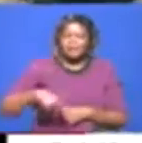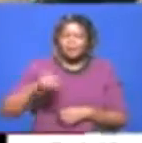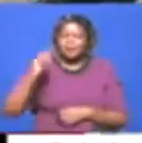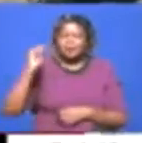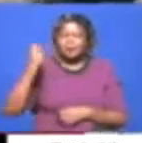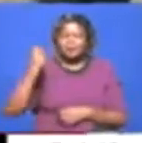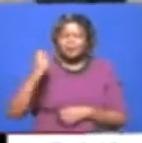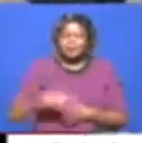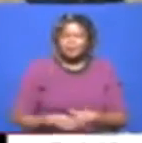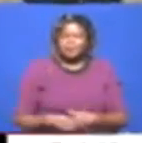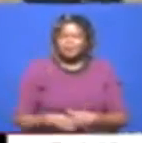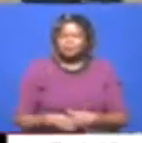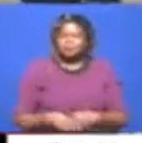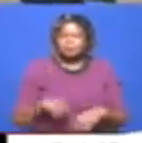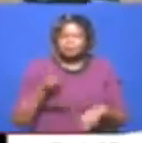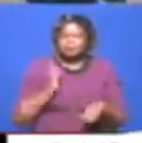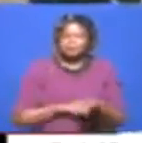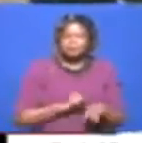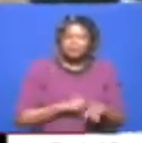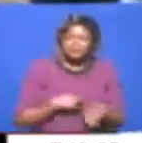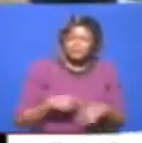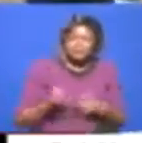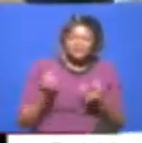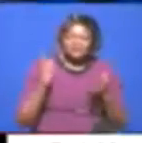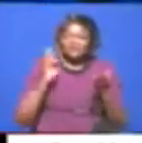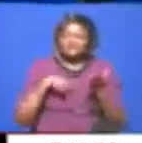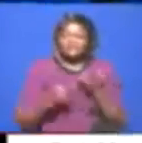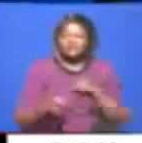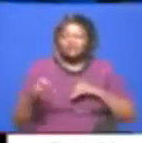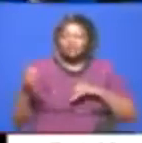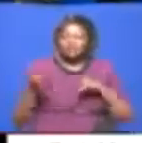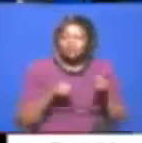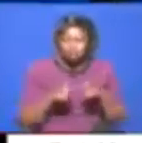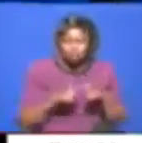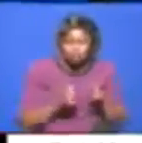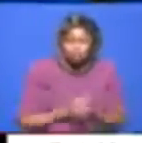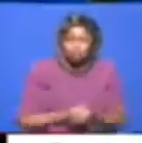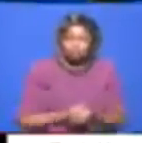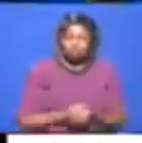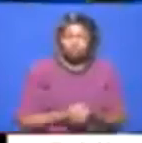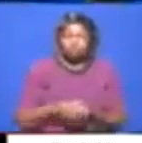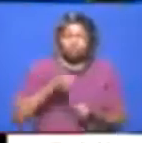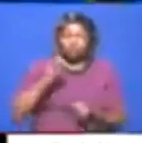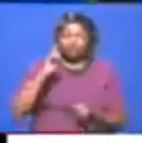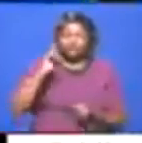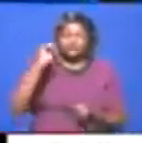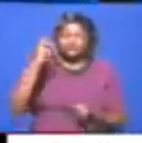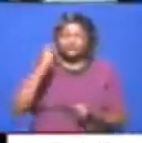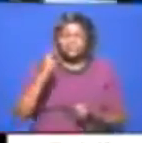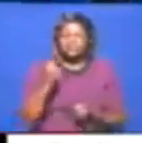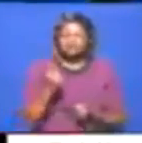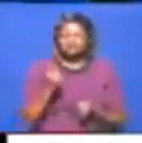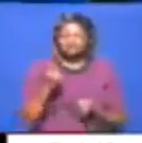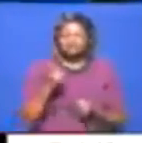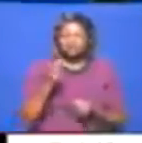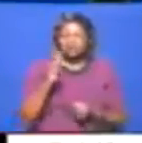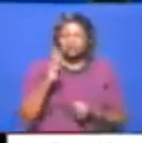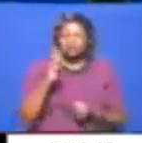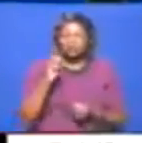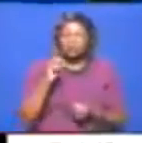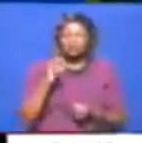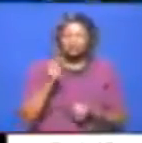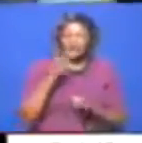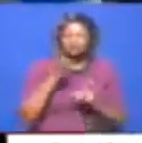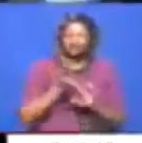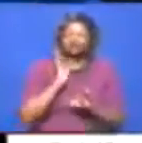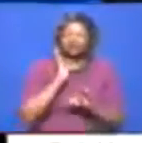Baada ya kushindwa kutoa udhibiti wa chama cha Ford Kenya kutoka kwa Moses Wetangula, Wafula Wamunyinyi amejiondoa kutafuta mkondo mwingine wa